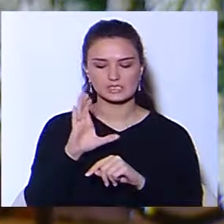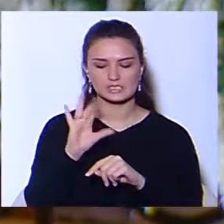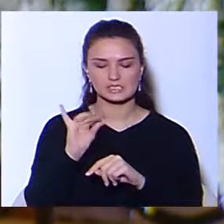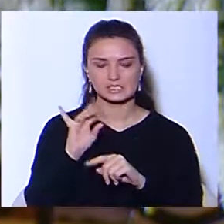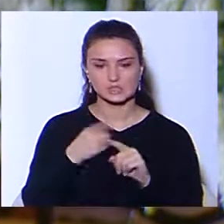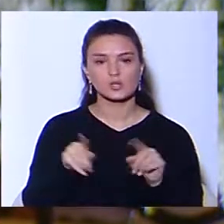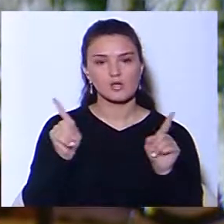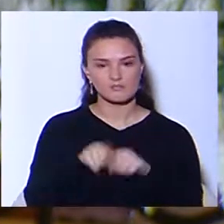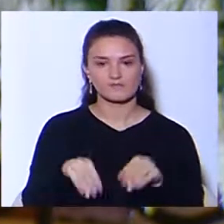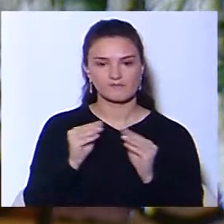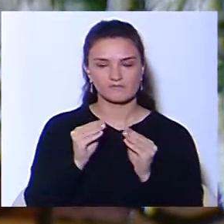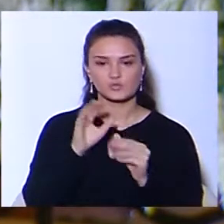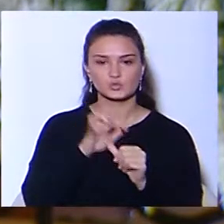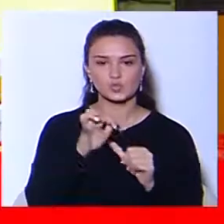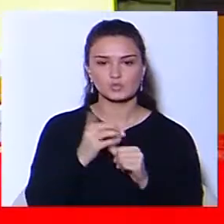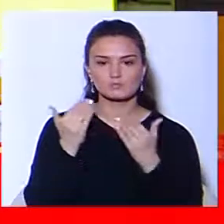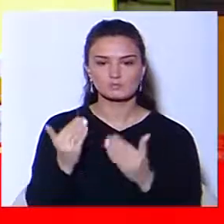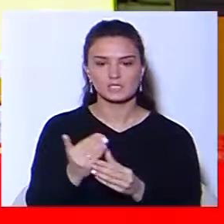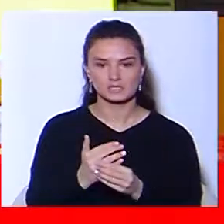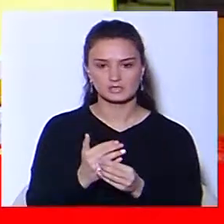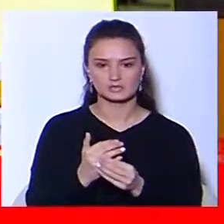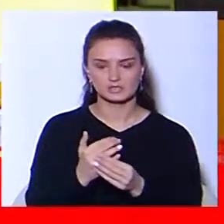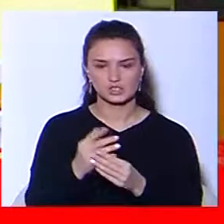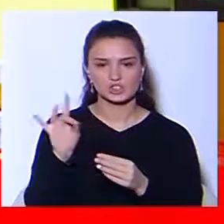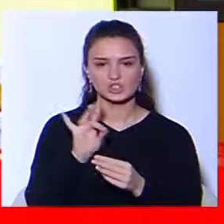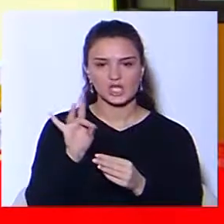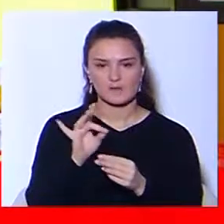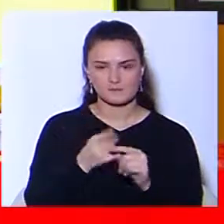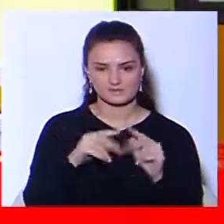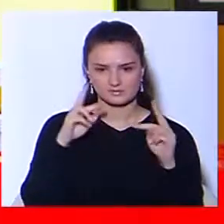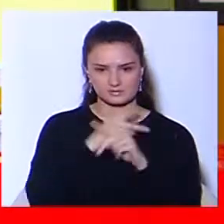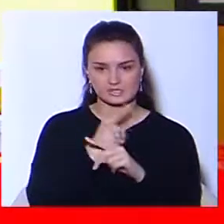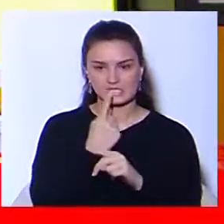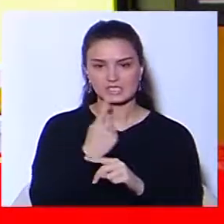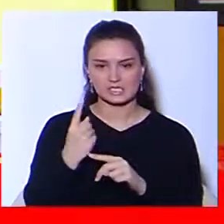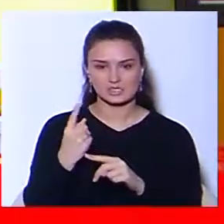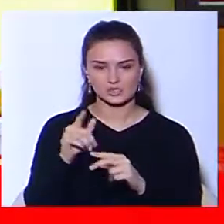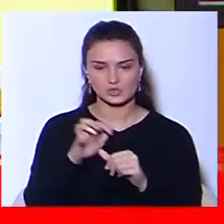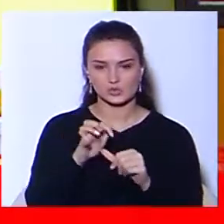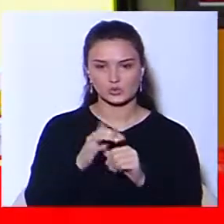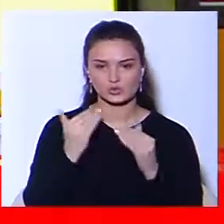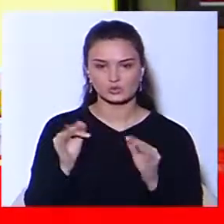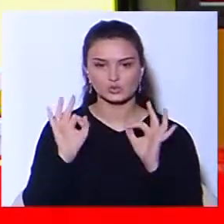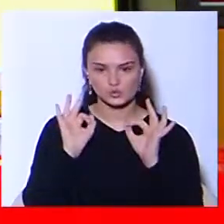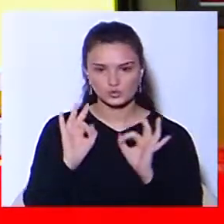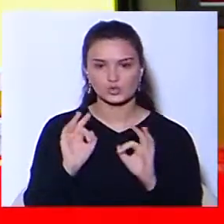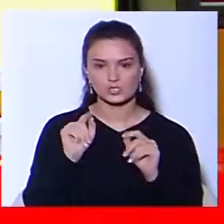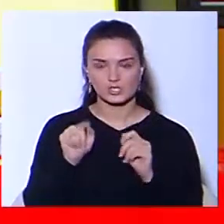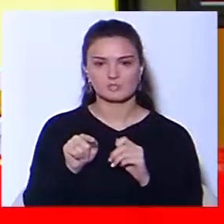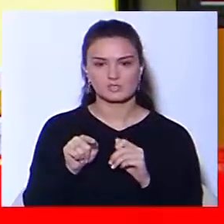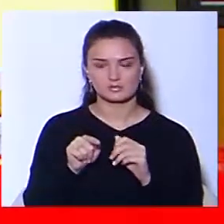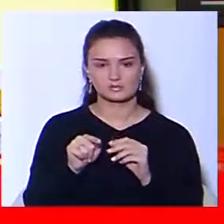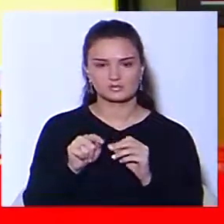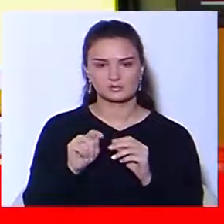გახლავთ მიკოტოქსინი, ანუ სოკოს მიერ გამომუშავებული შხამი. Ერთ-ერთი სახეობა სოკოსი გამოიმუშავებს სწორედ ამ სახის